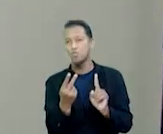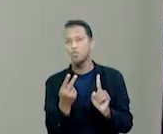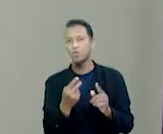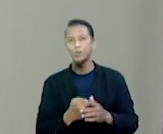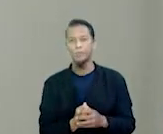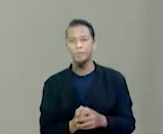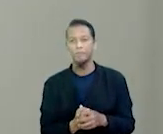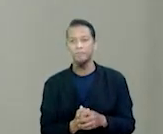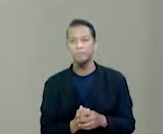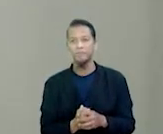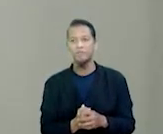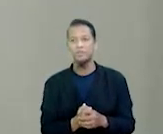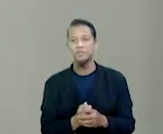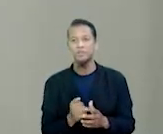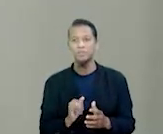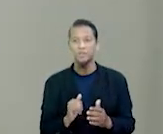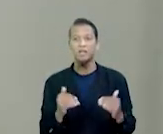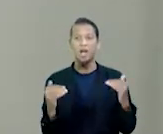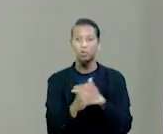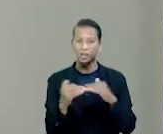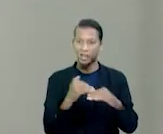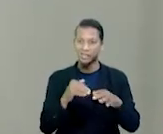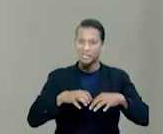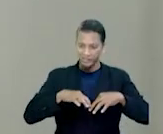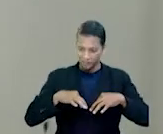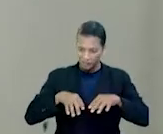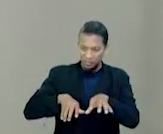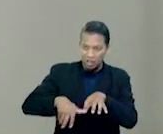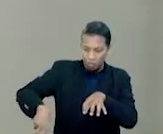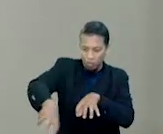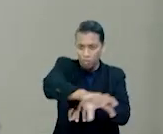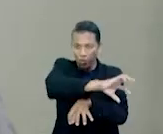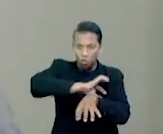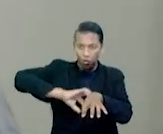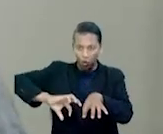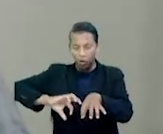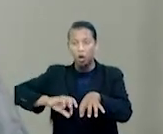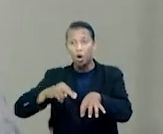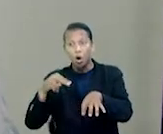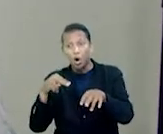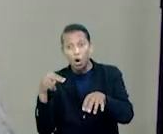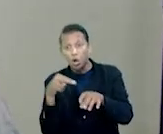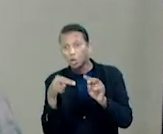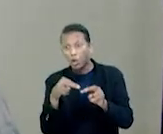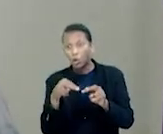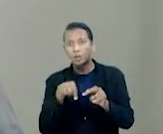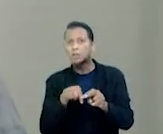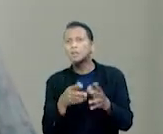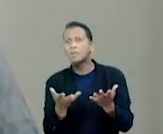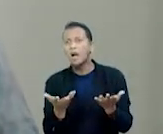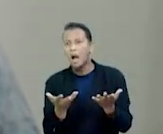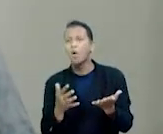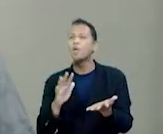lalu lintas orang, lalu lintas penonton di dalam stadion. Ini kesempatan bagi kita untuk